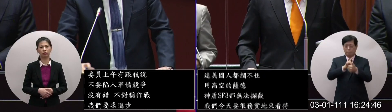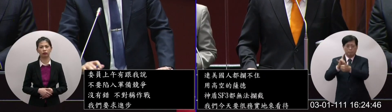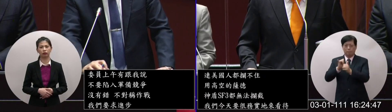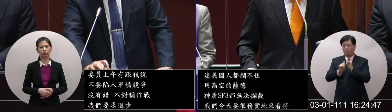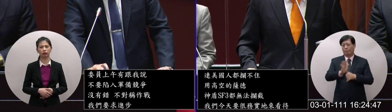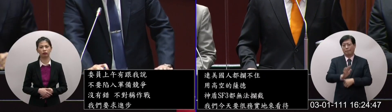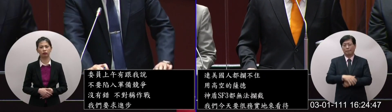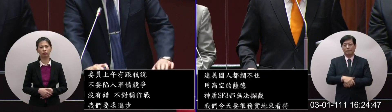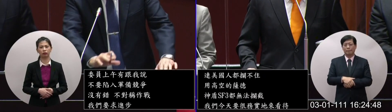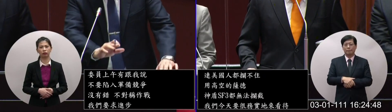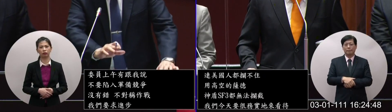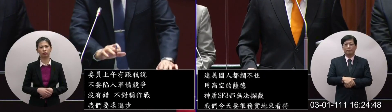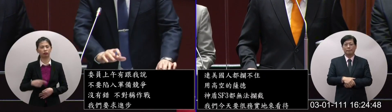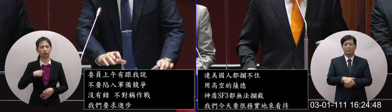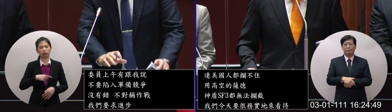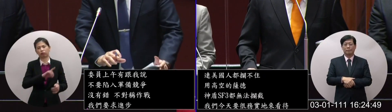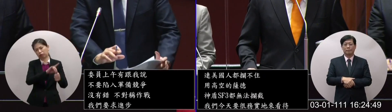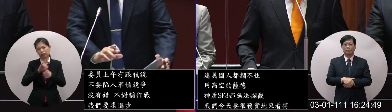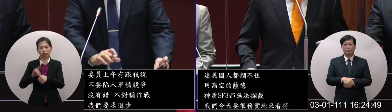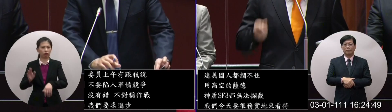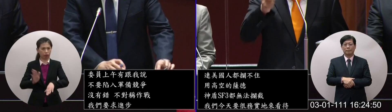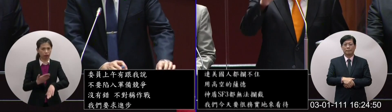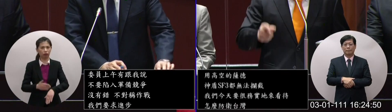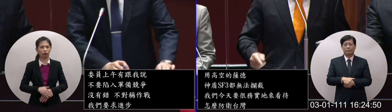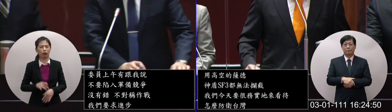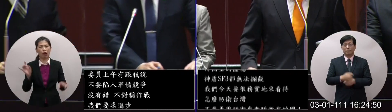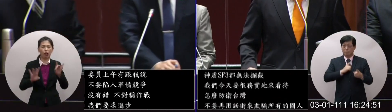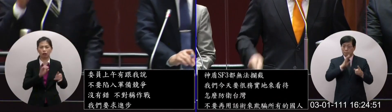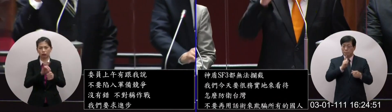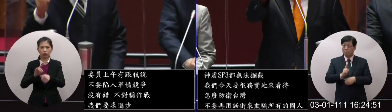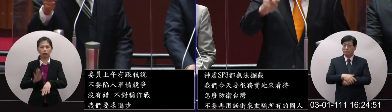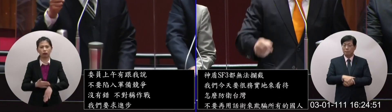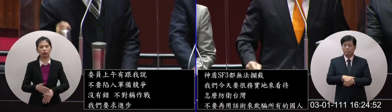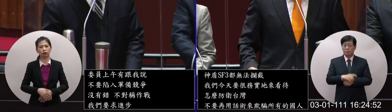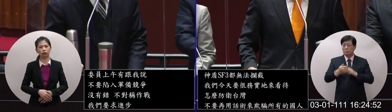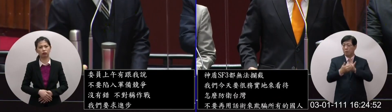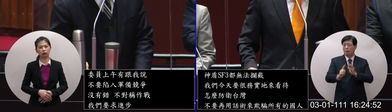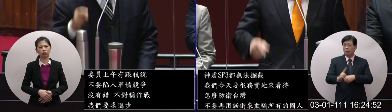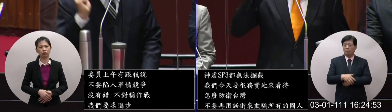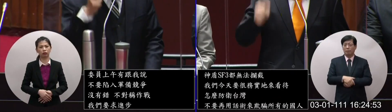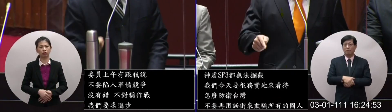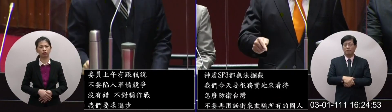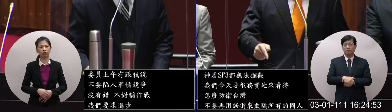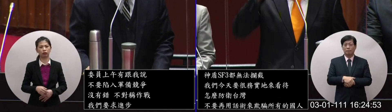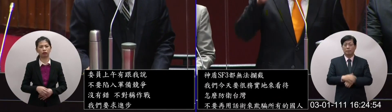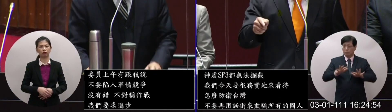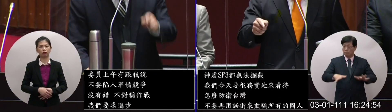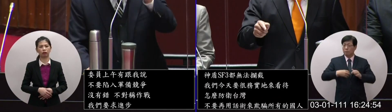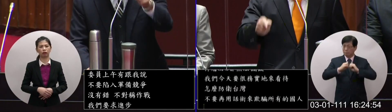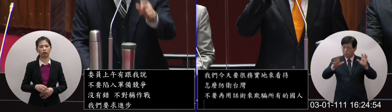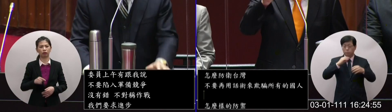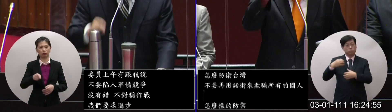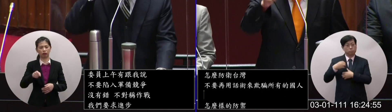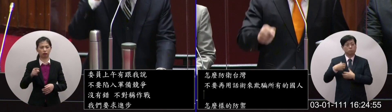有的国人。 我们绝不用话术欺骗国人。像 怎么样的防 话术？ 怎么样的防 敌人威风？ 我们现在讲的就是军